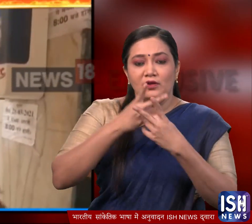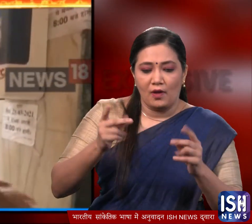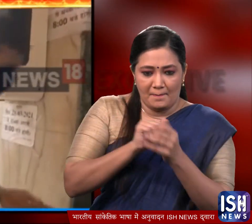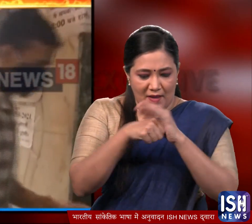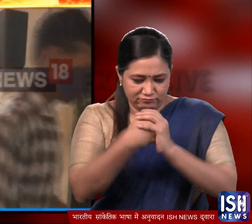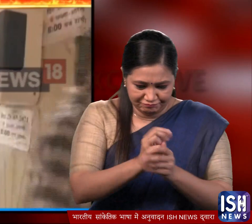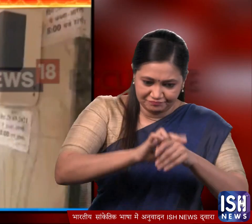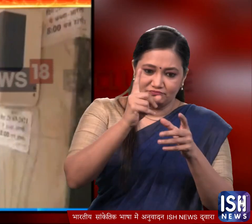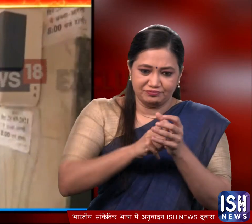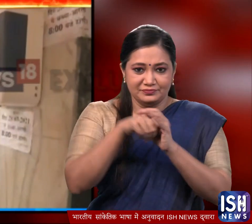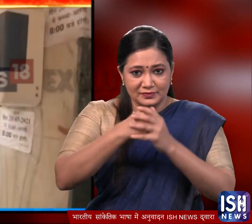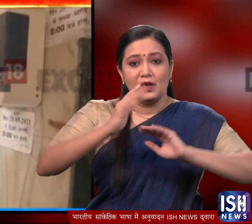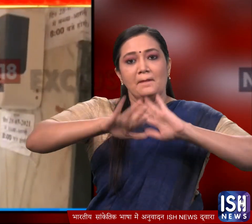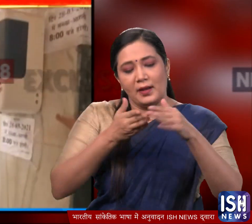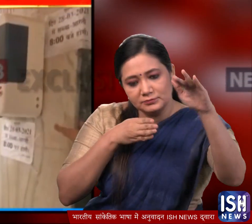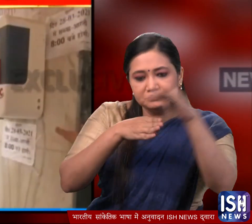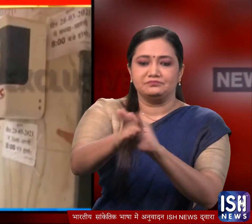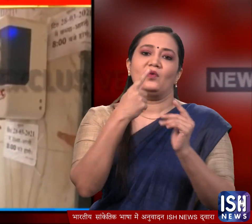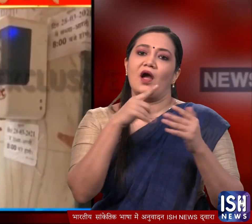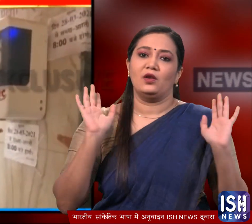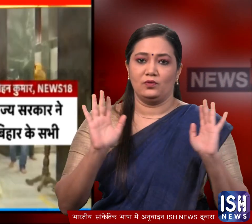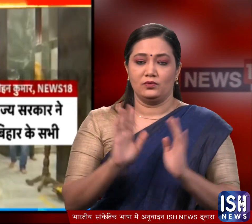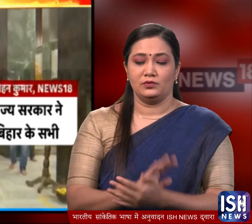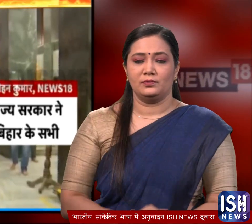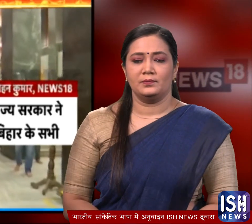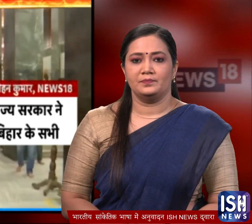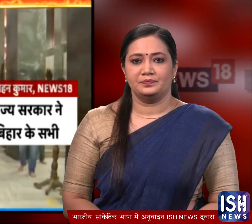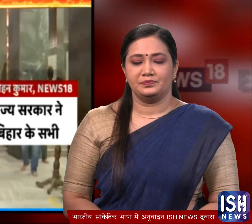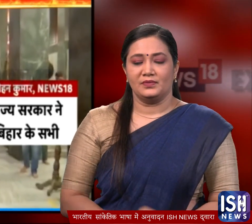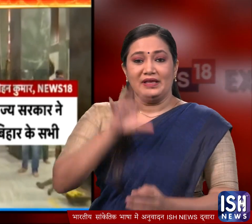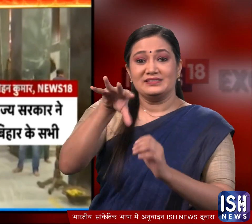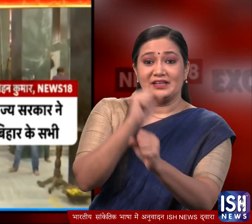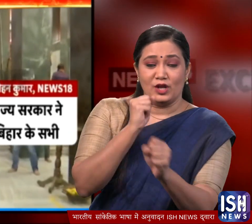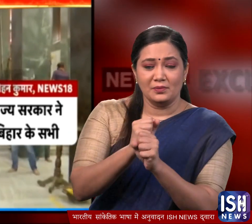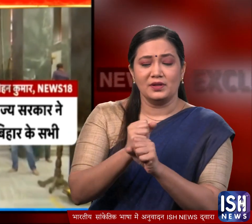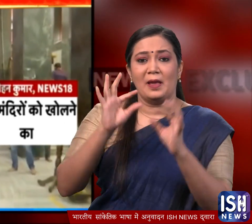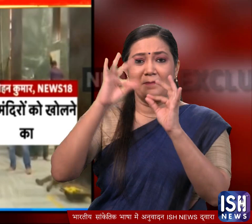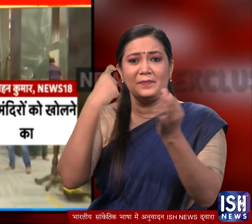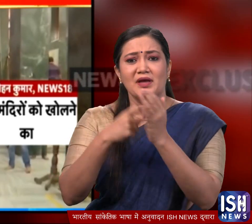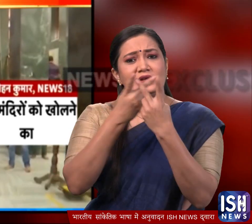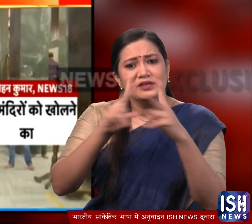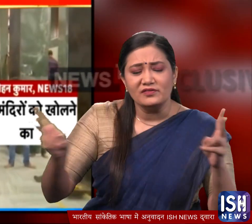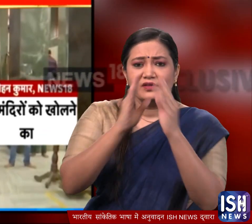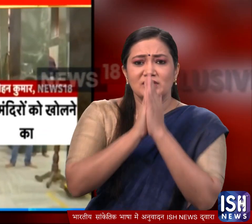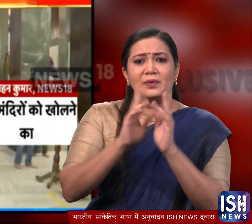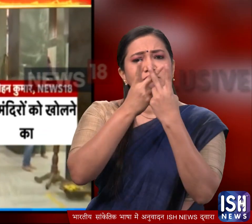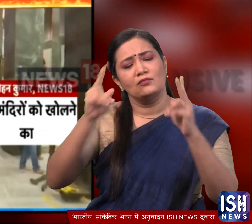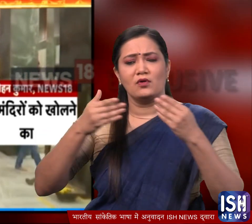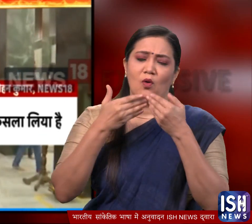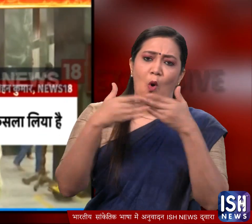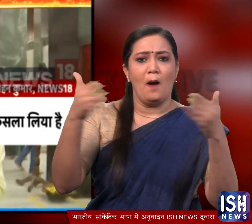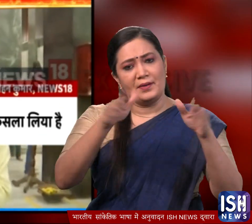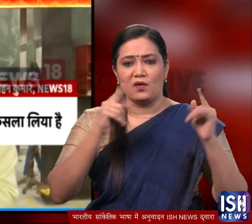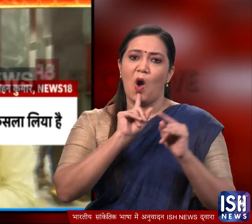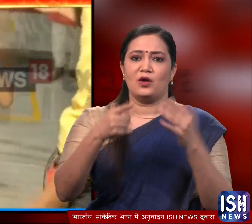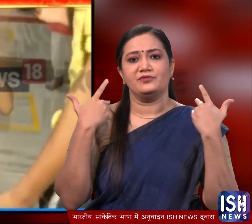हाथ सैनिटाइज किए, उसके बाद ही उन्हें मंदिर के अंदर जाने दिया गया। राज्य सरकार ने बिहार के सभी मठ मंदिरों को खोलने